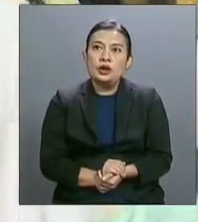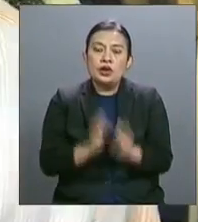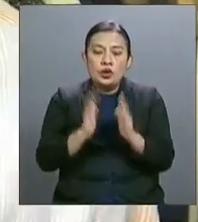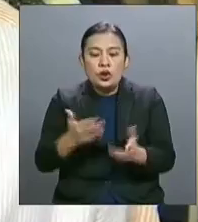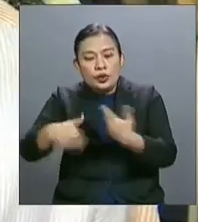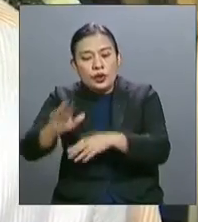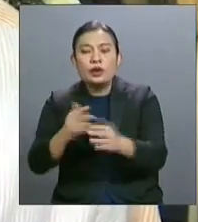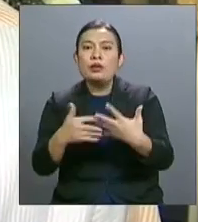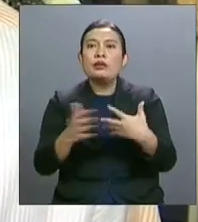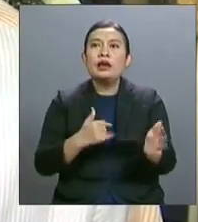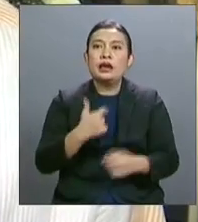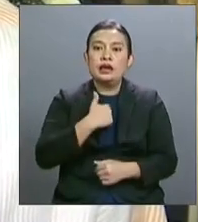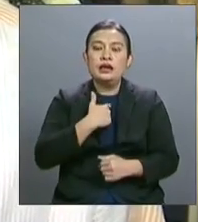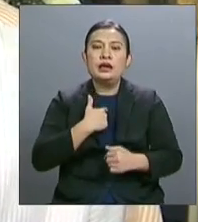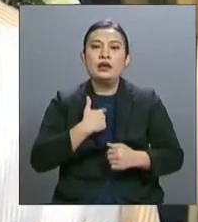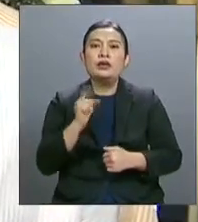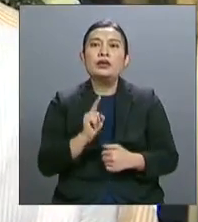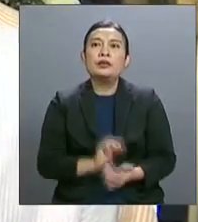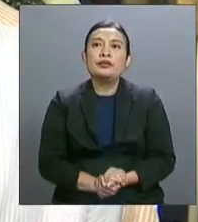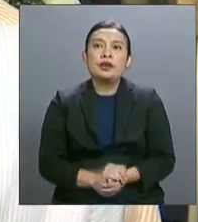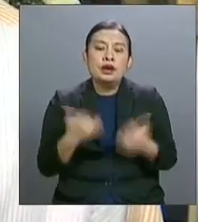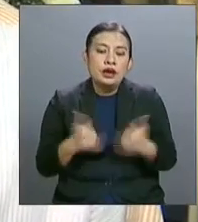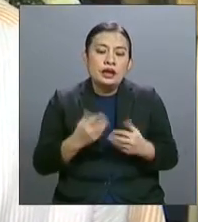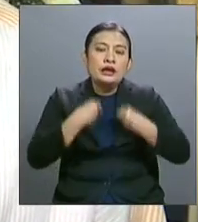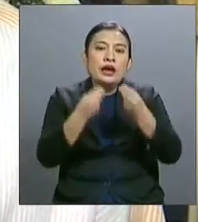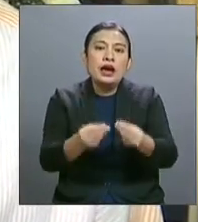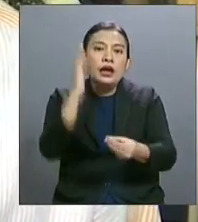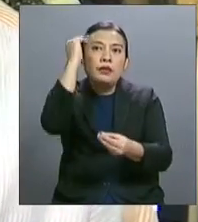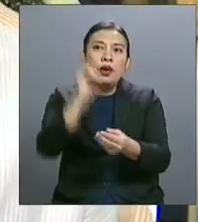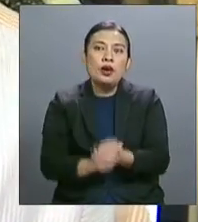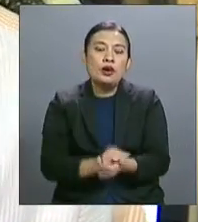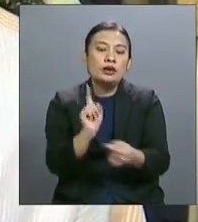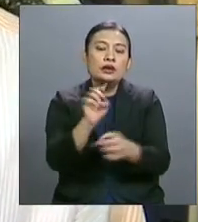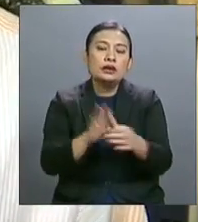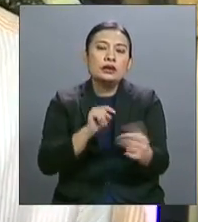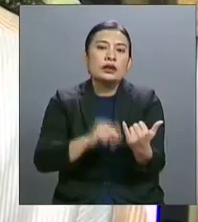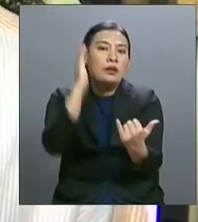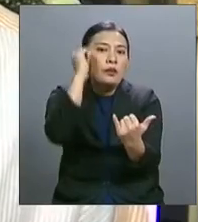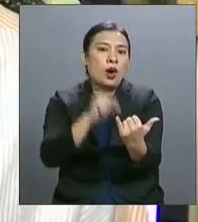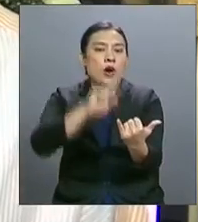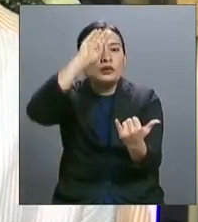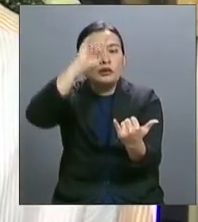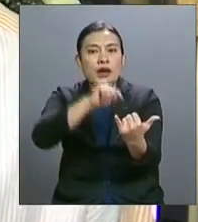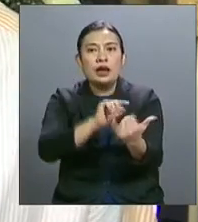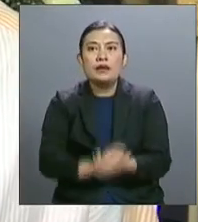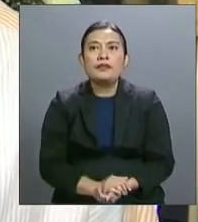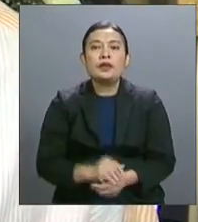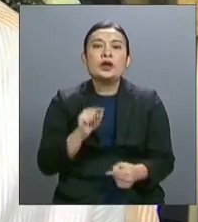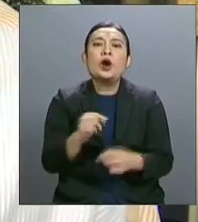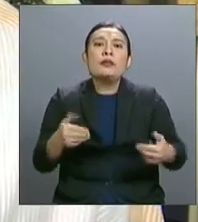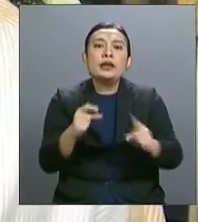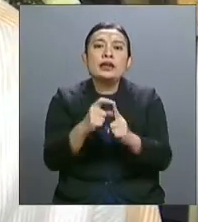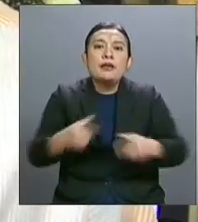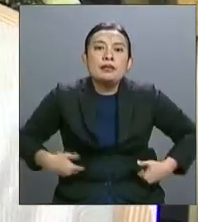ให้พ่อมันเป็นช่วงกลางโชว์ที่ผมไม่ได้เล่นมานานมากแล้วแต่พ่อป่วยก็เป็นมุกของพ่อที่เป็นอยู่เซต